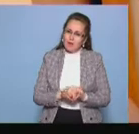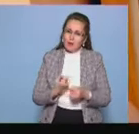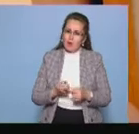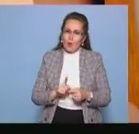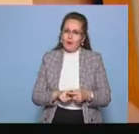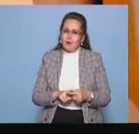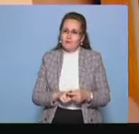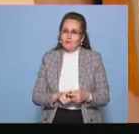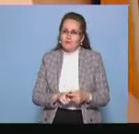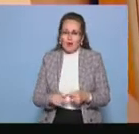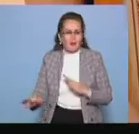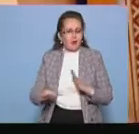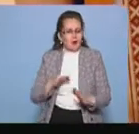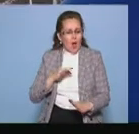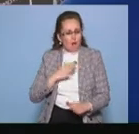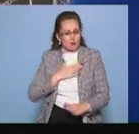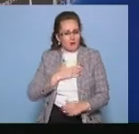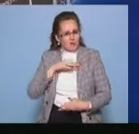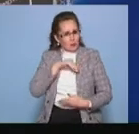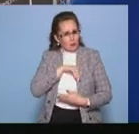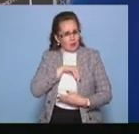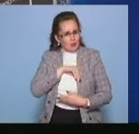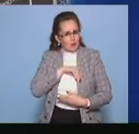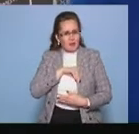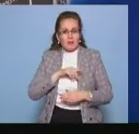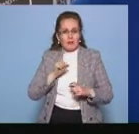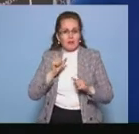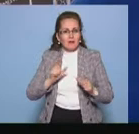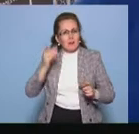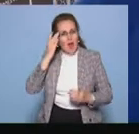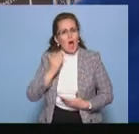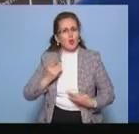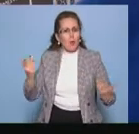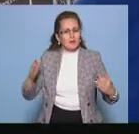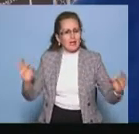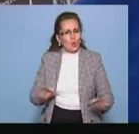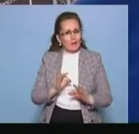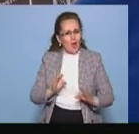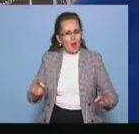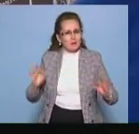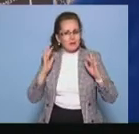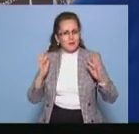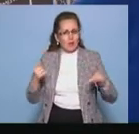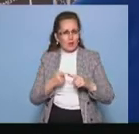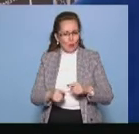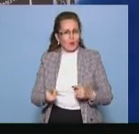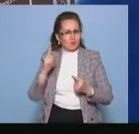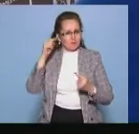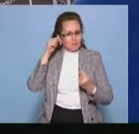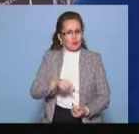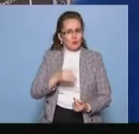которые откликаются как-то внутри. Народные интонации, которые присущи нашей республике и